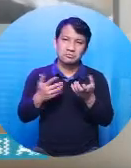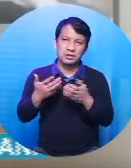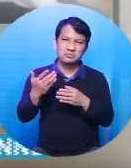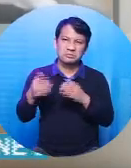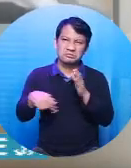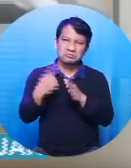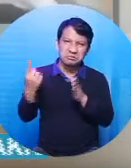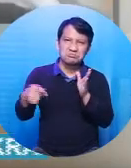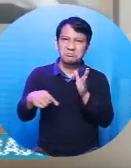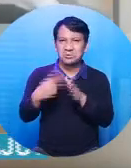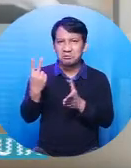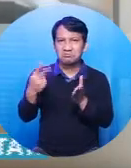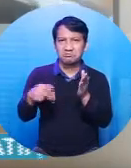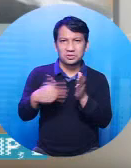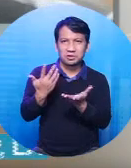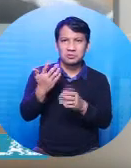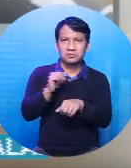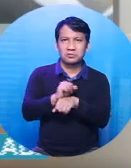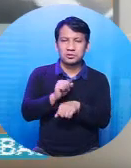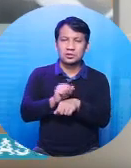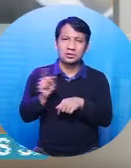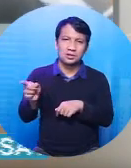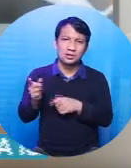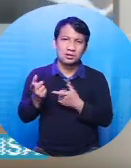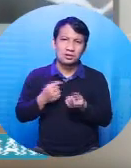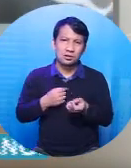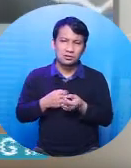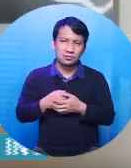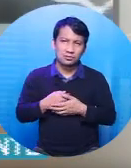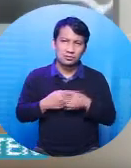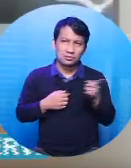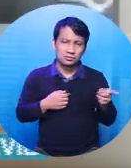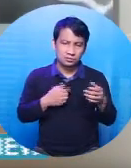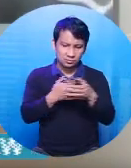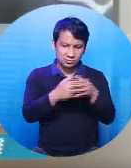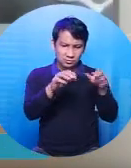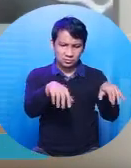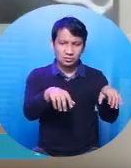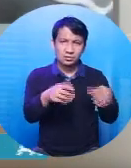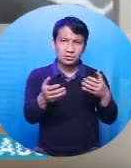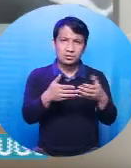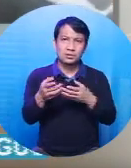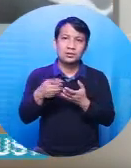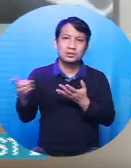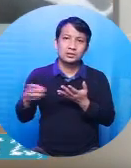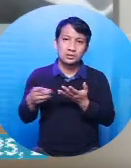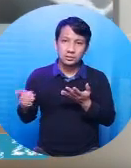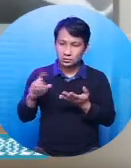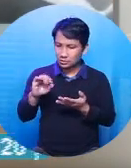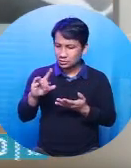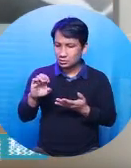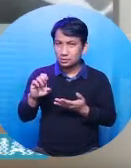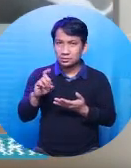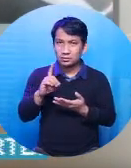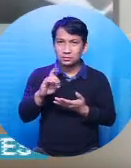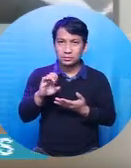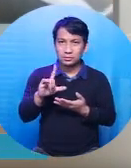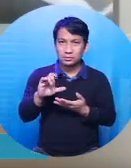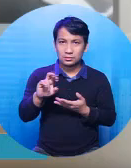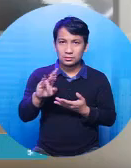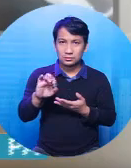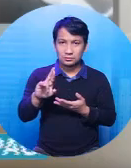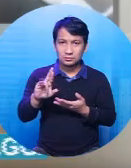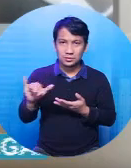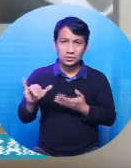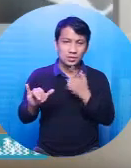yung trabaho niya. Anong trabaho niya? Diyan sa kapitbahay namin, delivery po. Tapos pati anak namin, pinapatrabaho na po